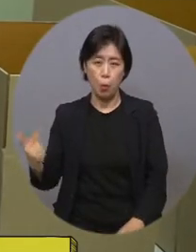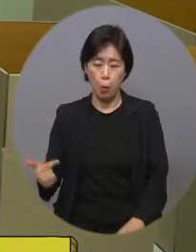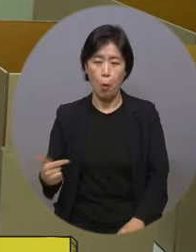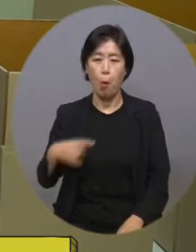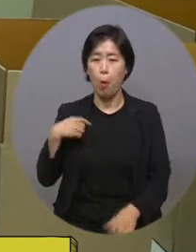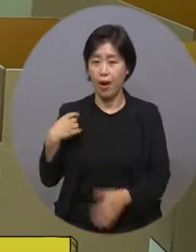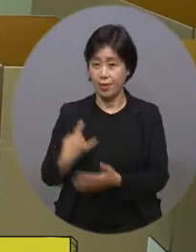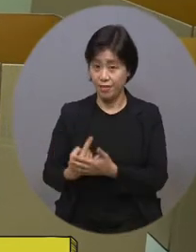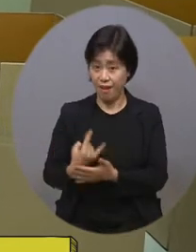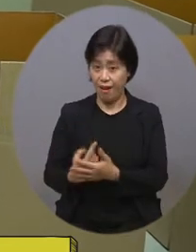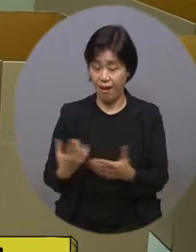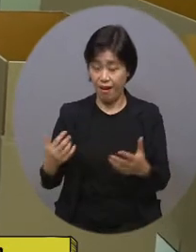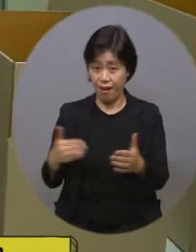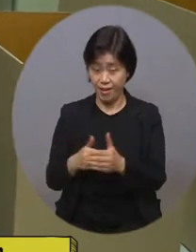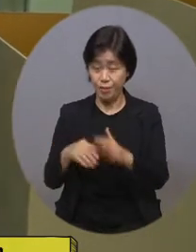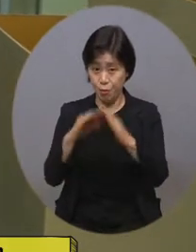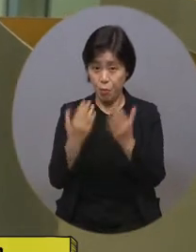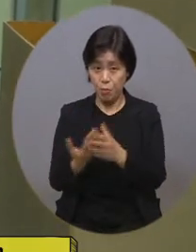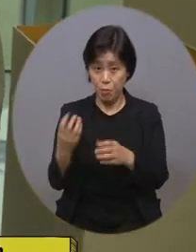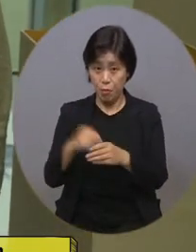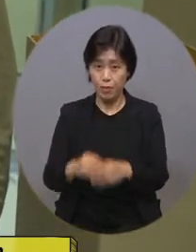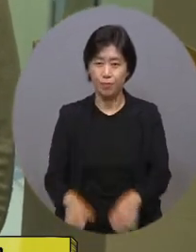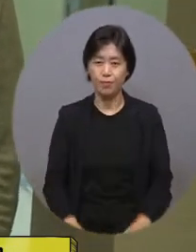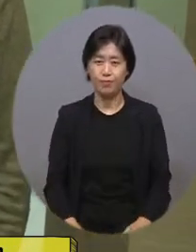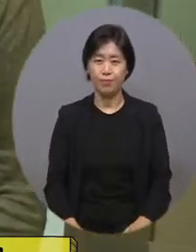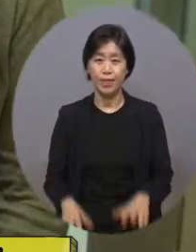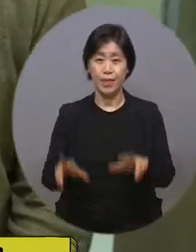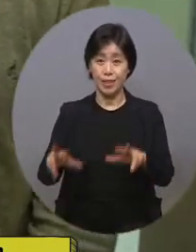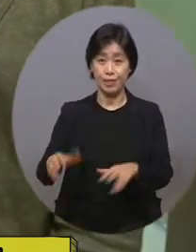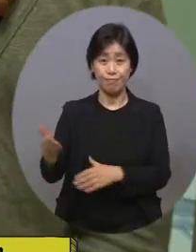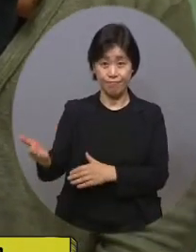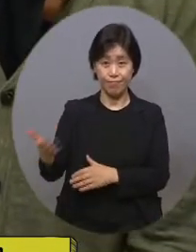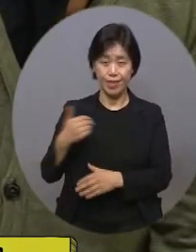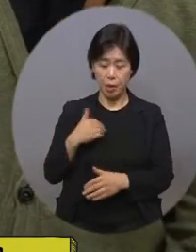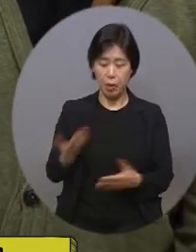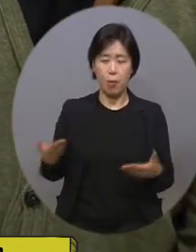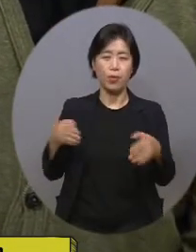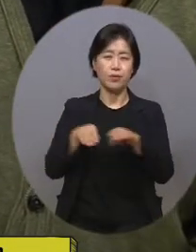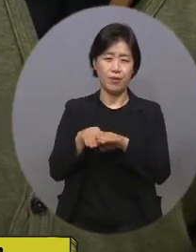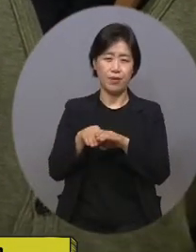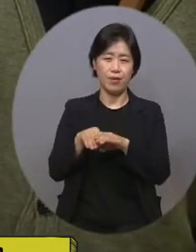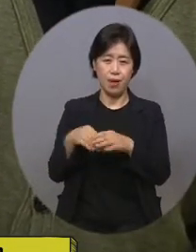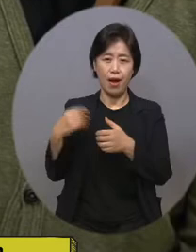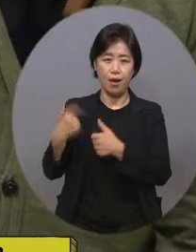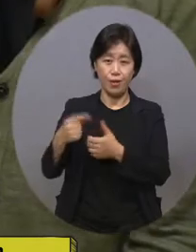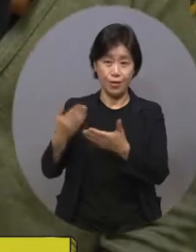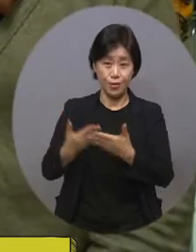김명곤님 맞으신가요? 지금 명곤님께서 저한테 포장 작업을 알려주신다고